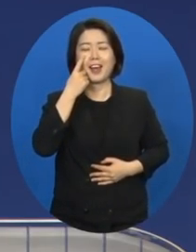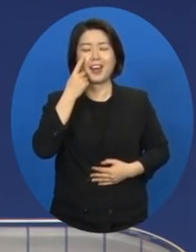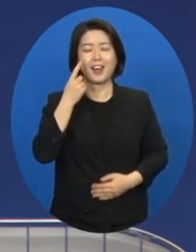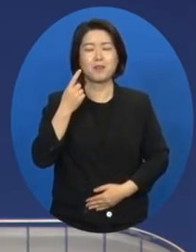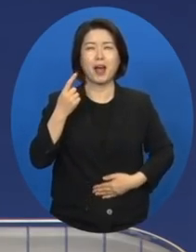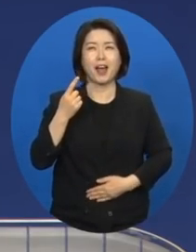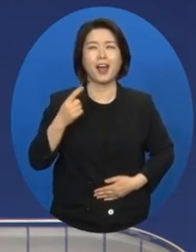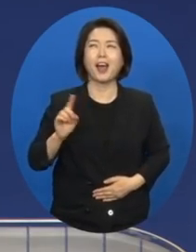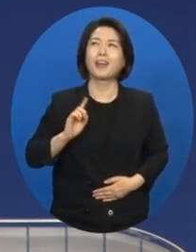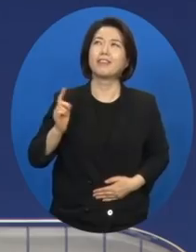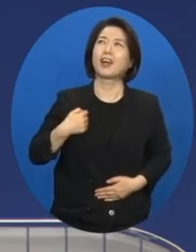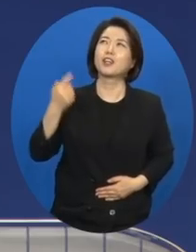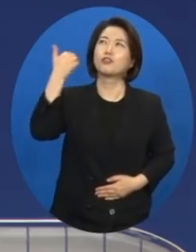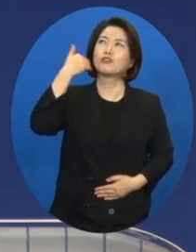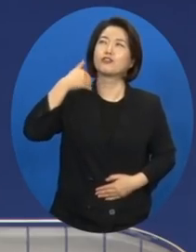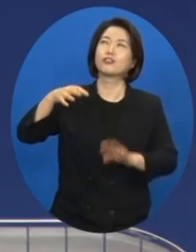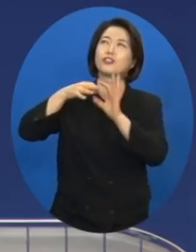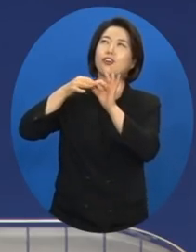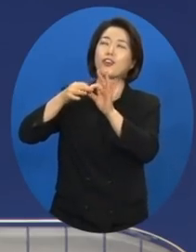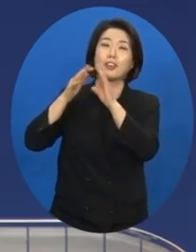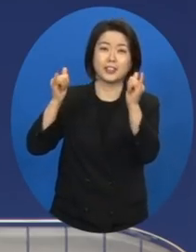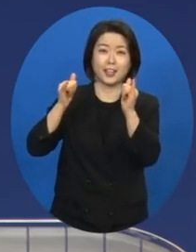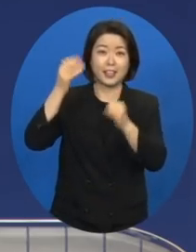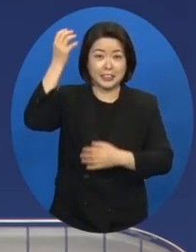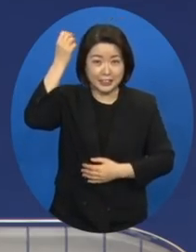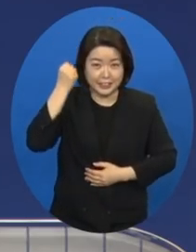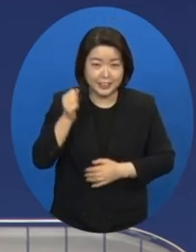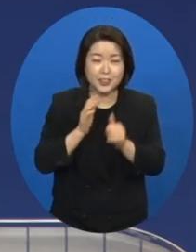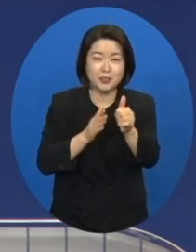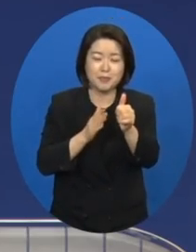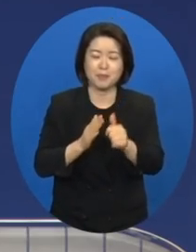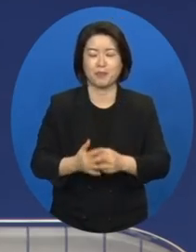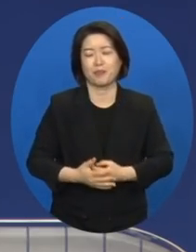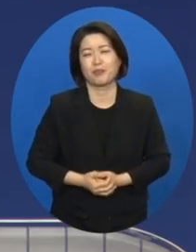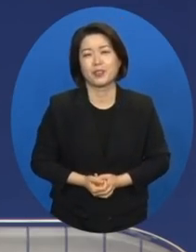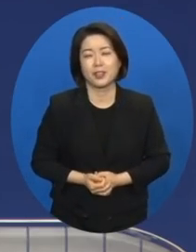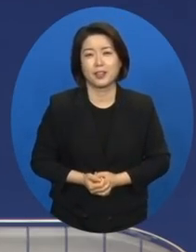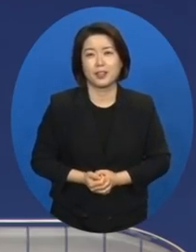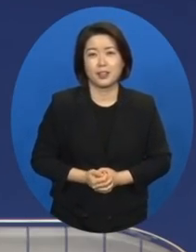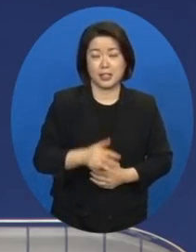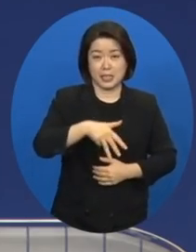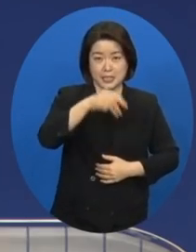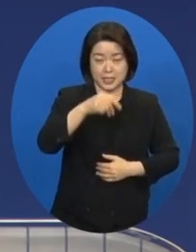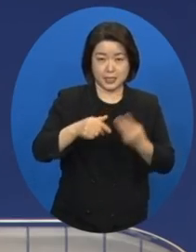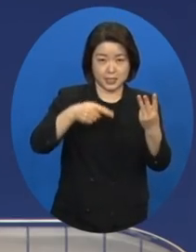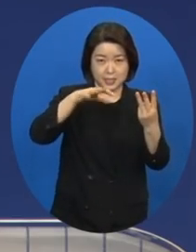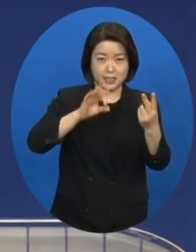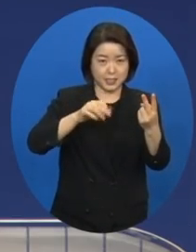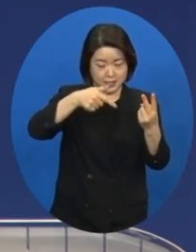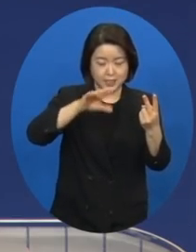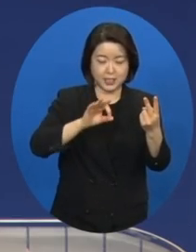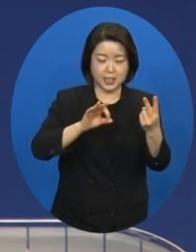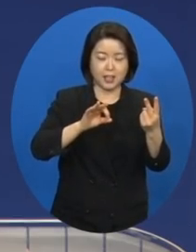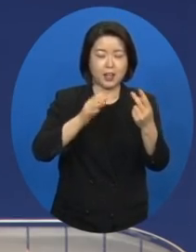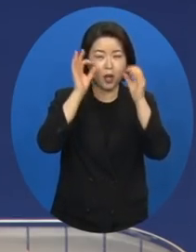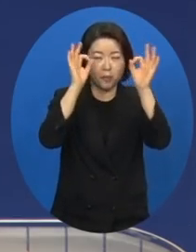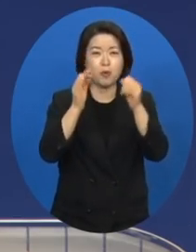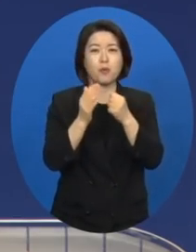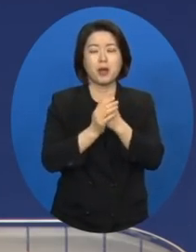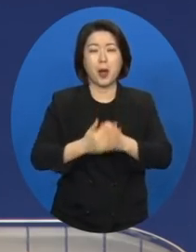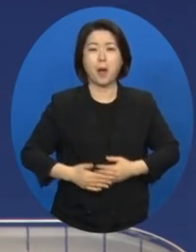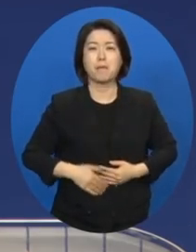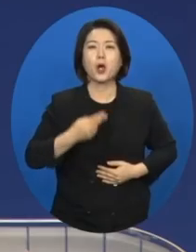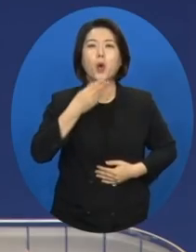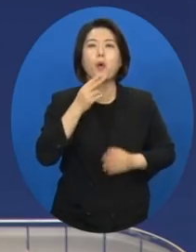내가 어디서 연결되어 있었던 자구나, 여러분 아셔야 됩니다. 창세기 2장에 보면 배꼽 없는 남자 등장하죠.